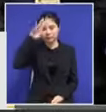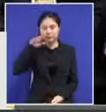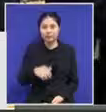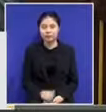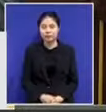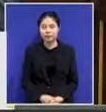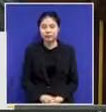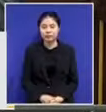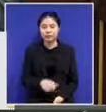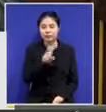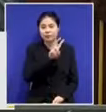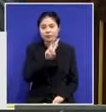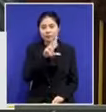ครับ